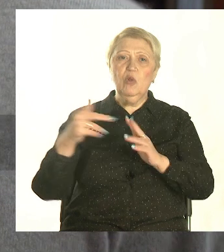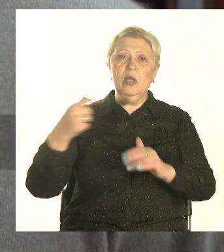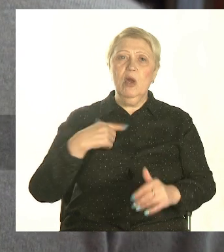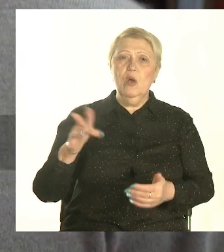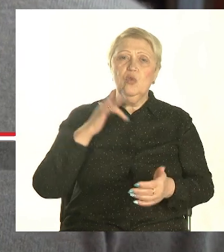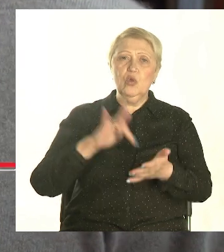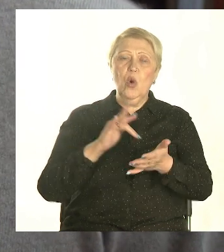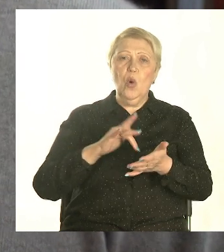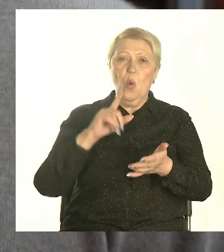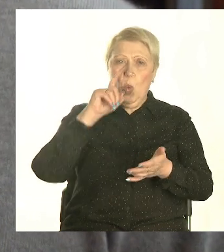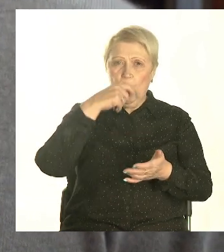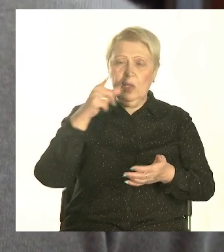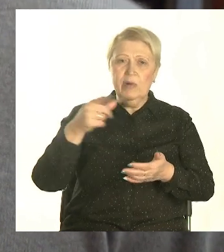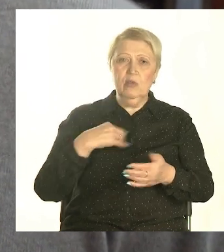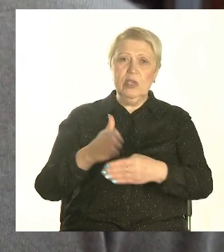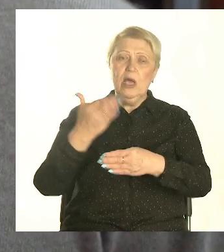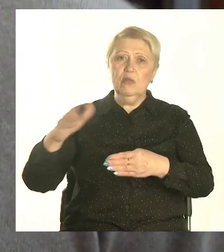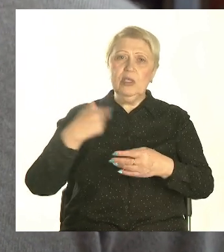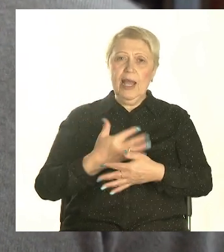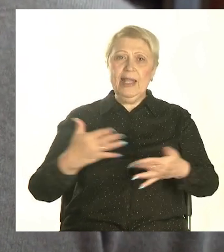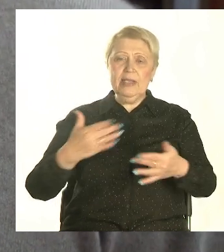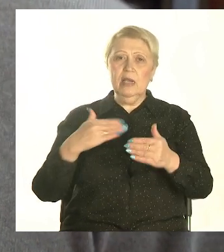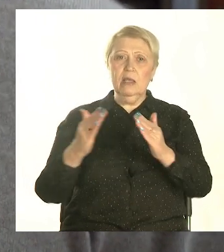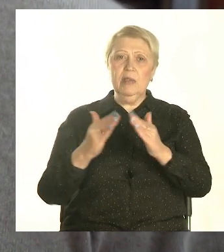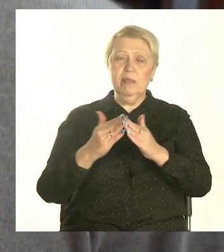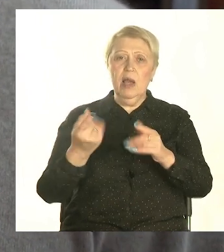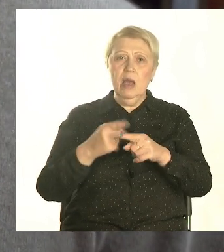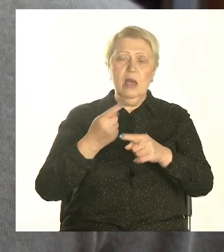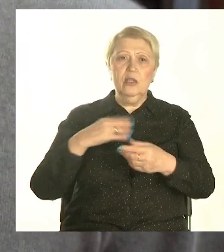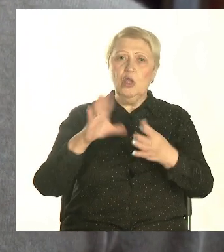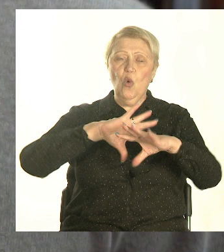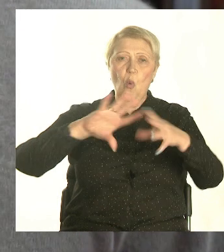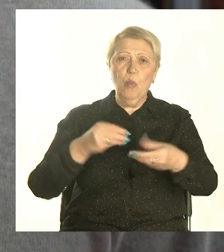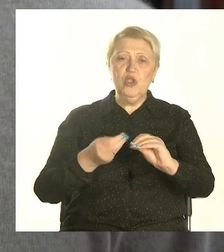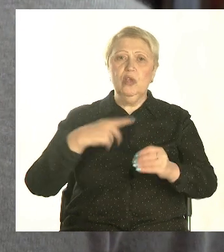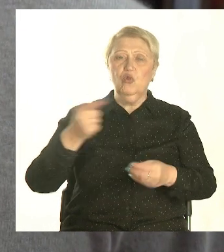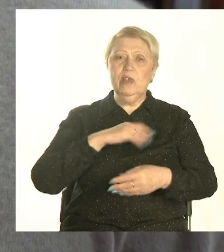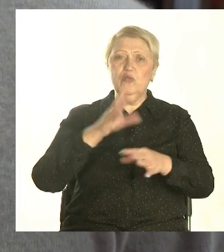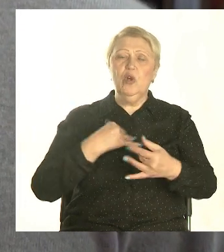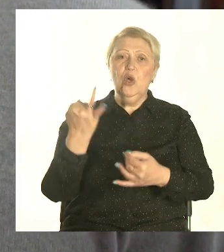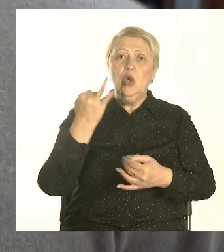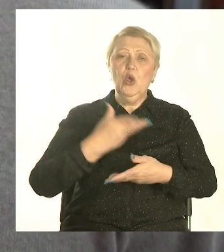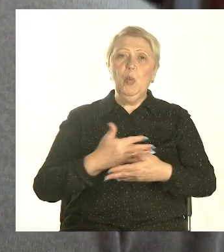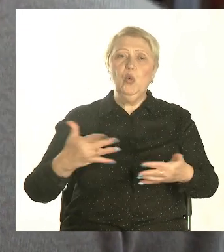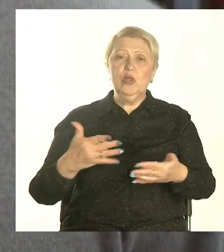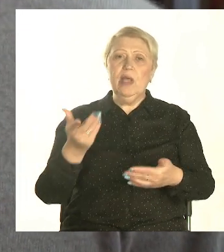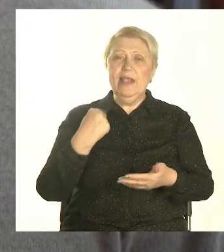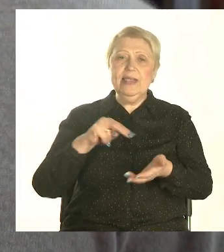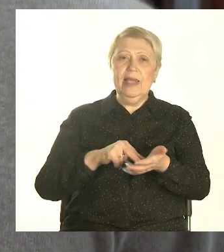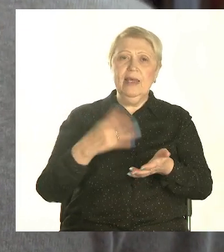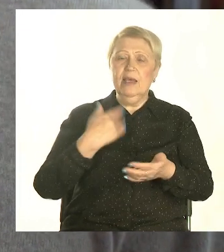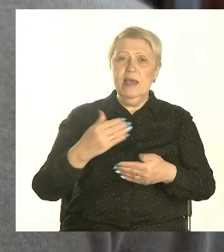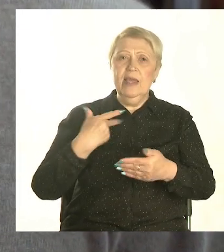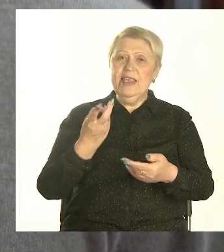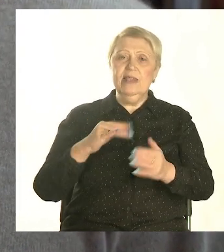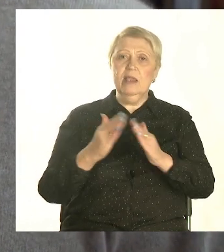относятся к нескольким домам. То есть это уже не общее имущество. Опять же, как правило, они стоят не на придомовой